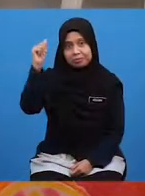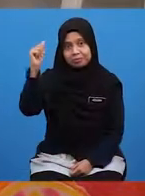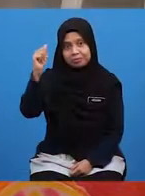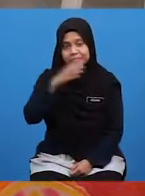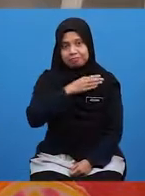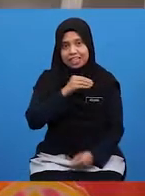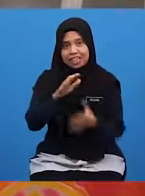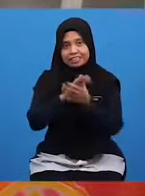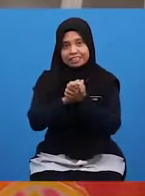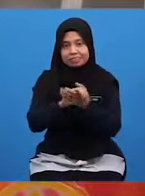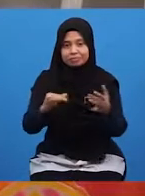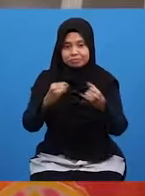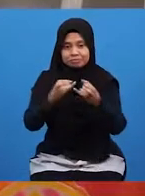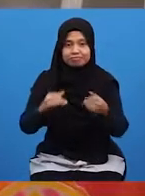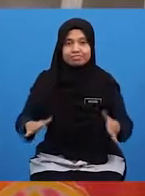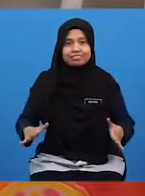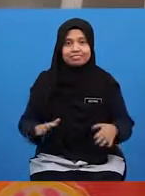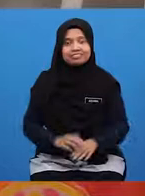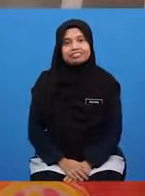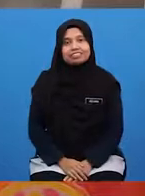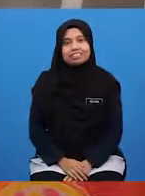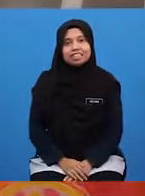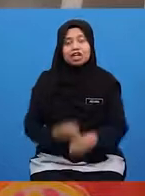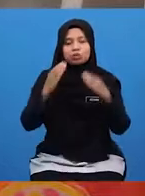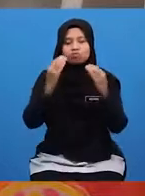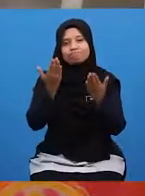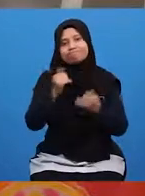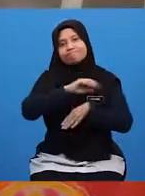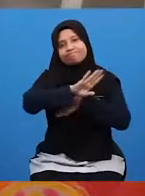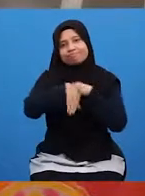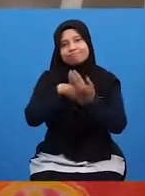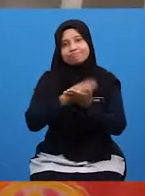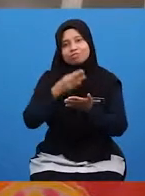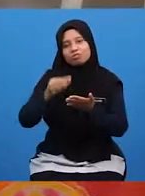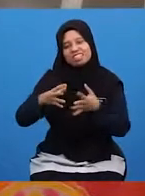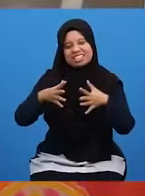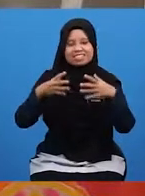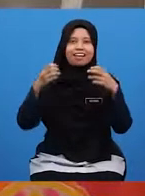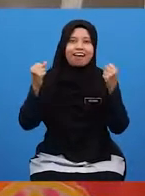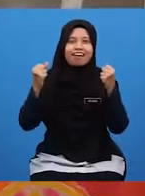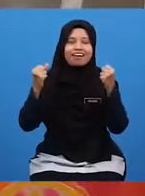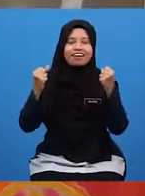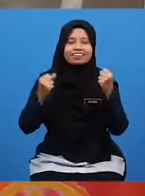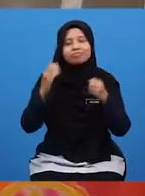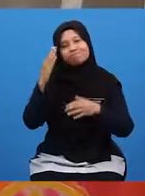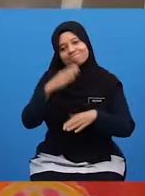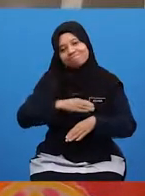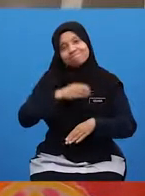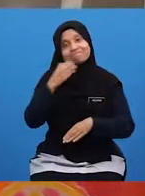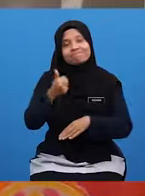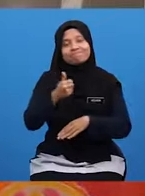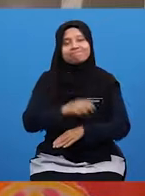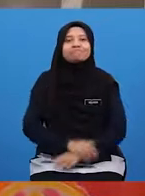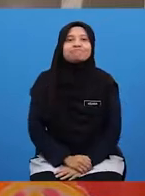Assalamualaikum dan selamat sejahtera. Cikgu harap semua murid dalam keadaan sihat dan ceria pada hari